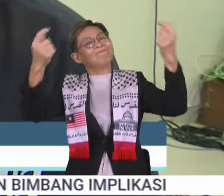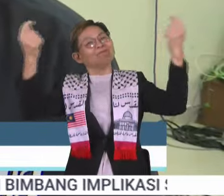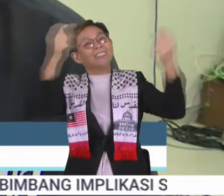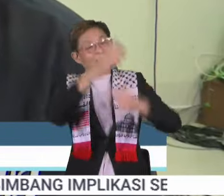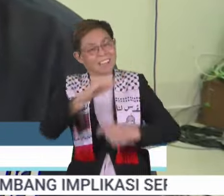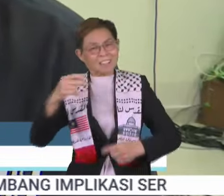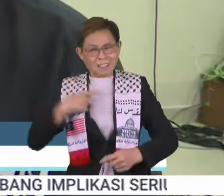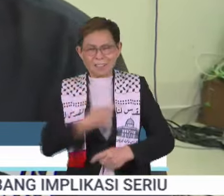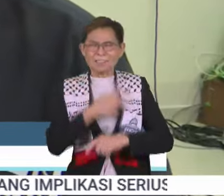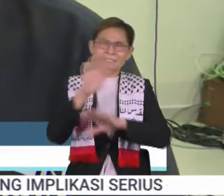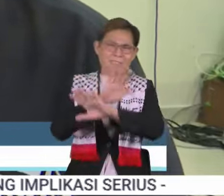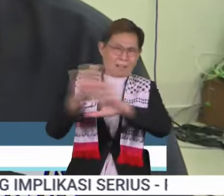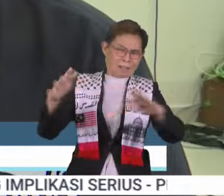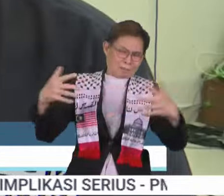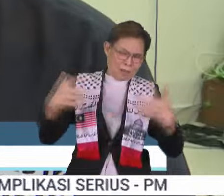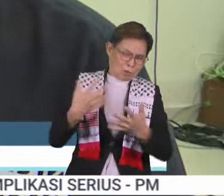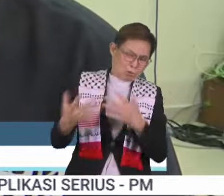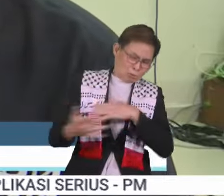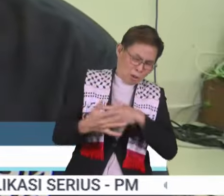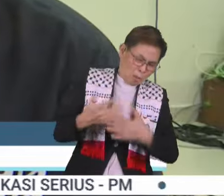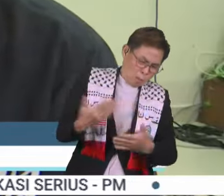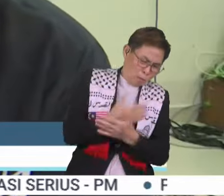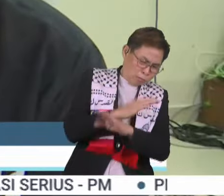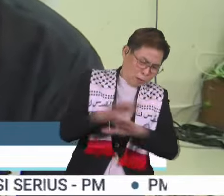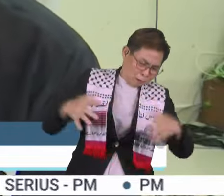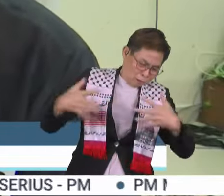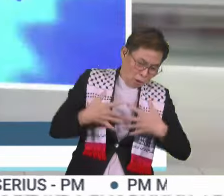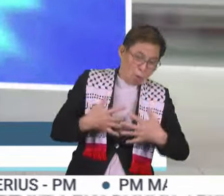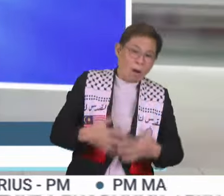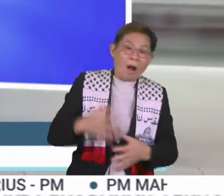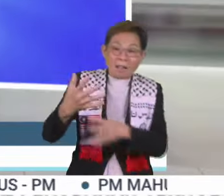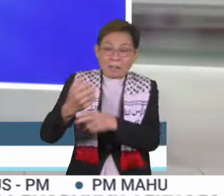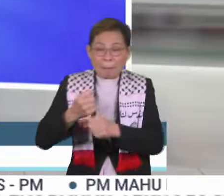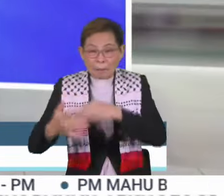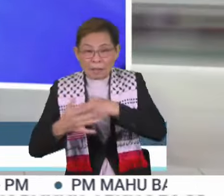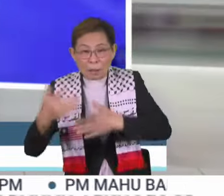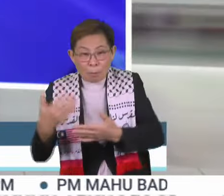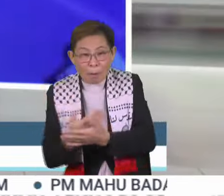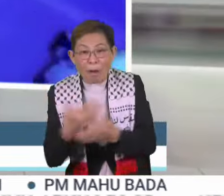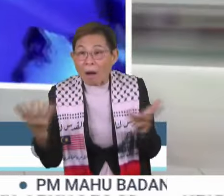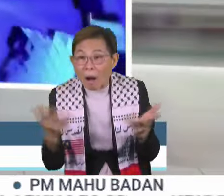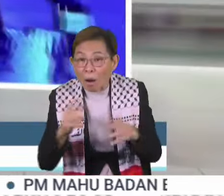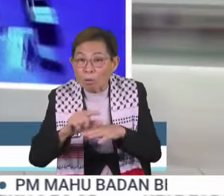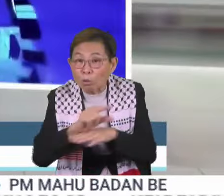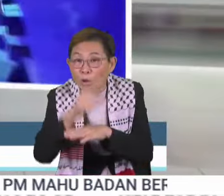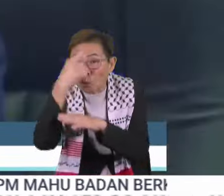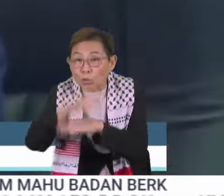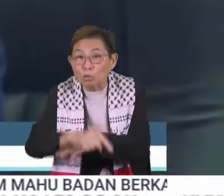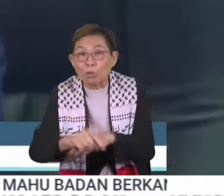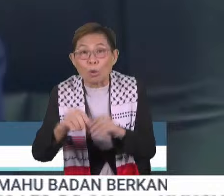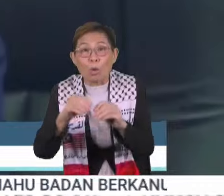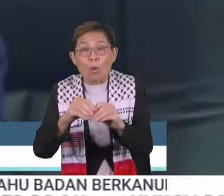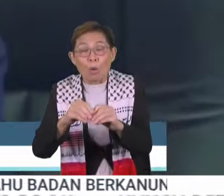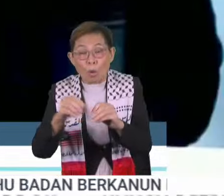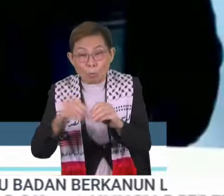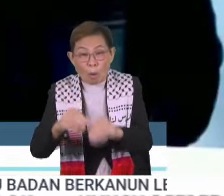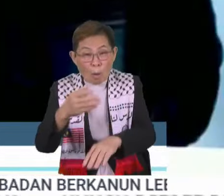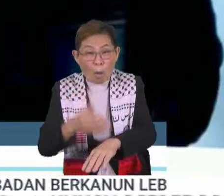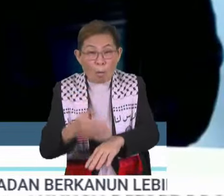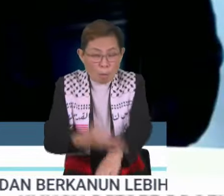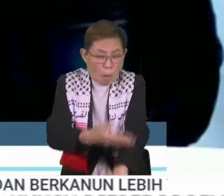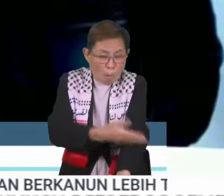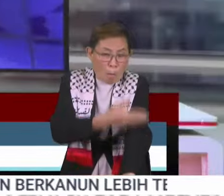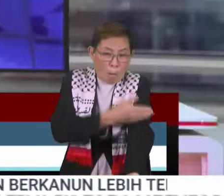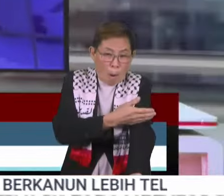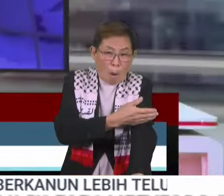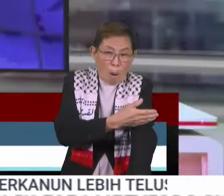kita jangan takut teknologi baru. Yang paling penting sekali adalah apabila nampak teknologi baru, bagaimana kita gunakan ini untuk memperhebatkan persembahan dan juga